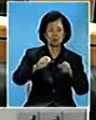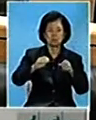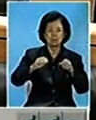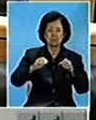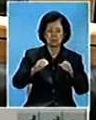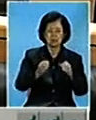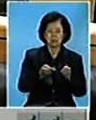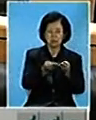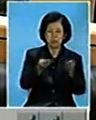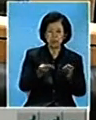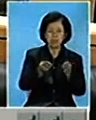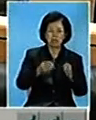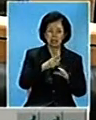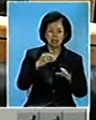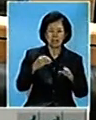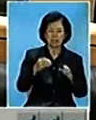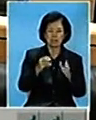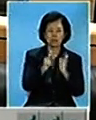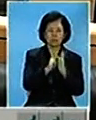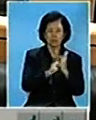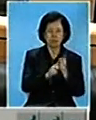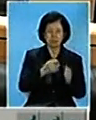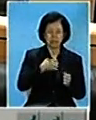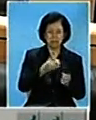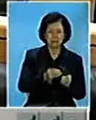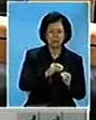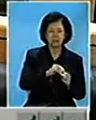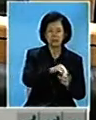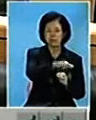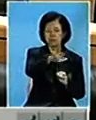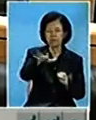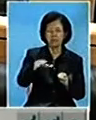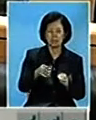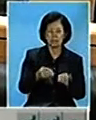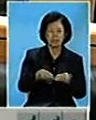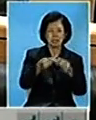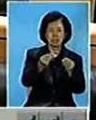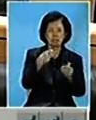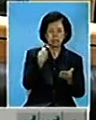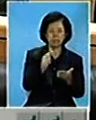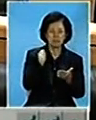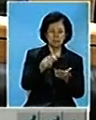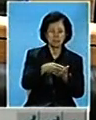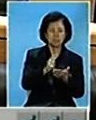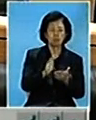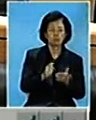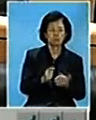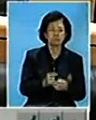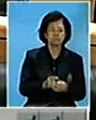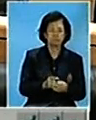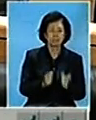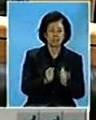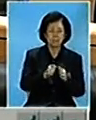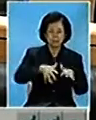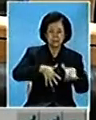ขนาดไหนตามผลงานวิจัยของท่านเนี่ยนะครับผมอยากให้ท่านได้กรุณาเผยแพร่สิ่งเหล่านี้ออกไปเพื่อประโยชน์ของพี่น้อง